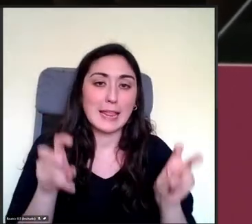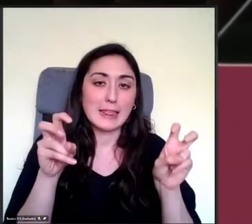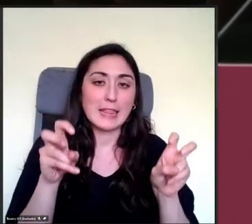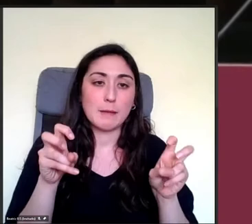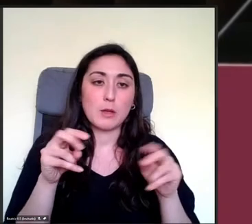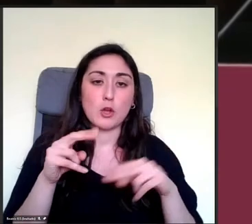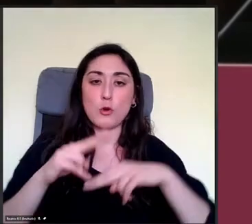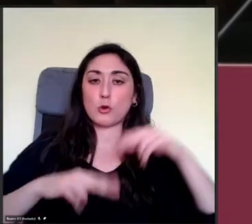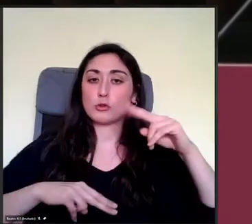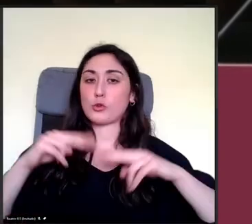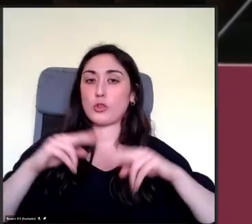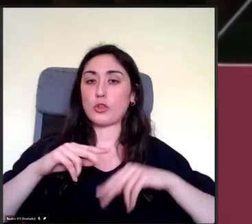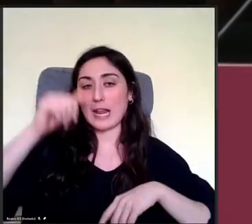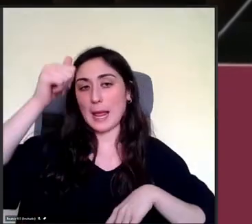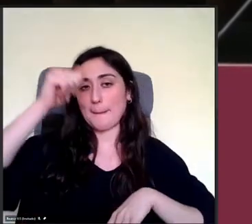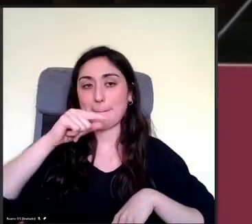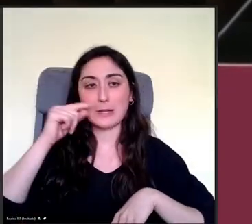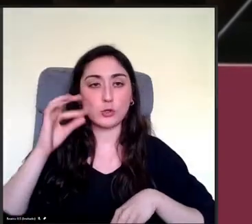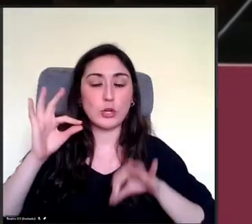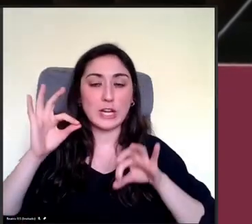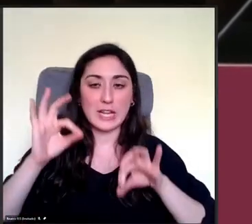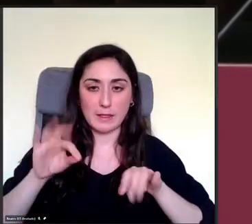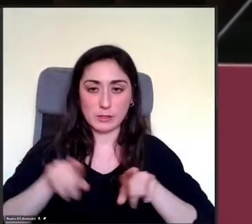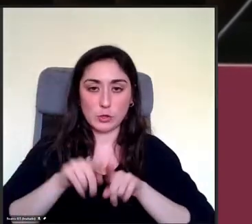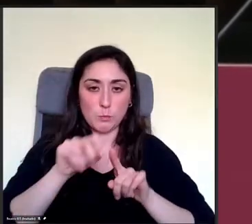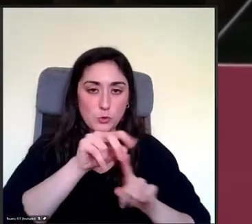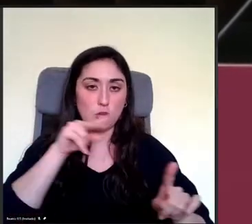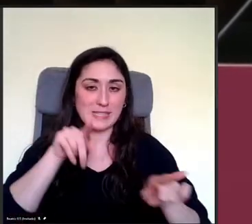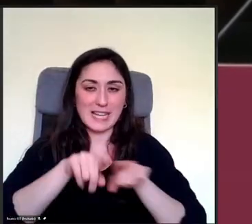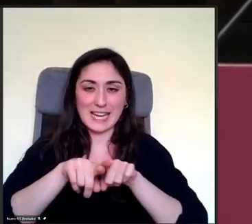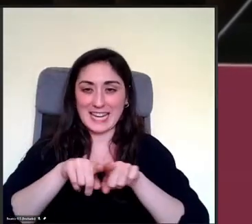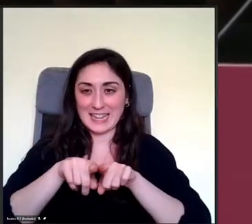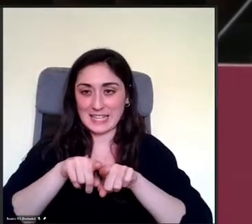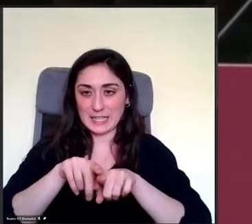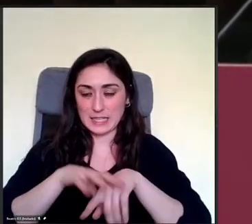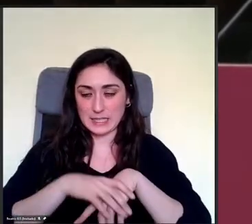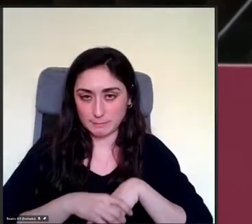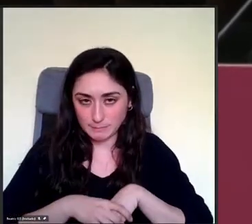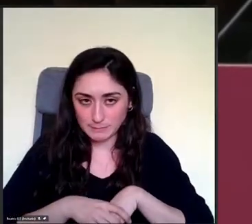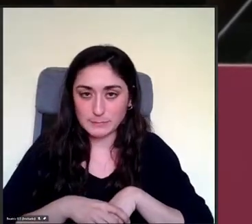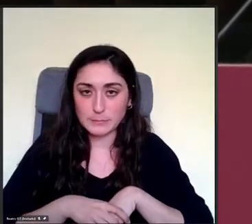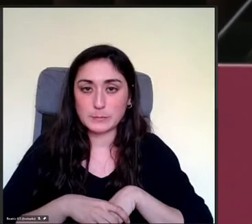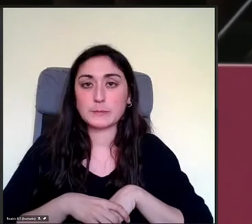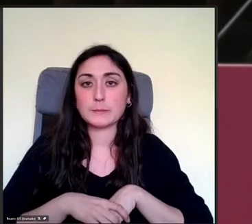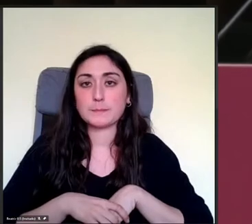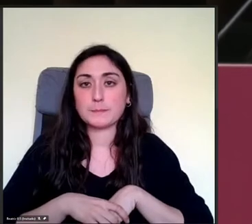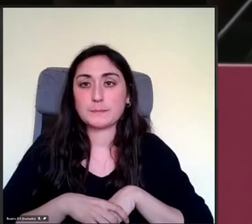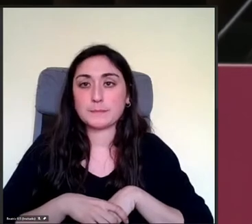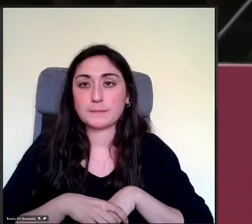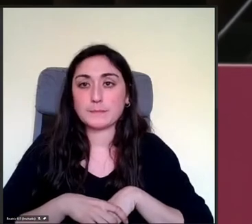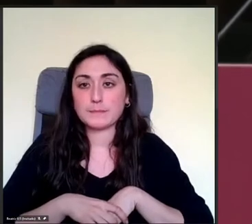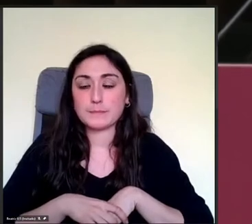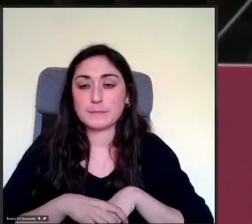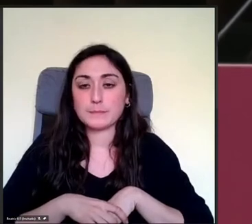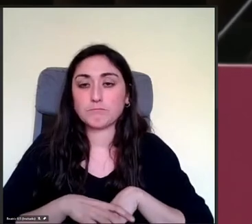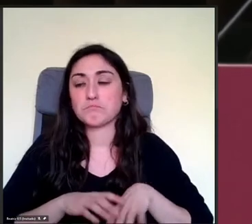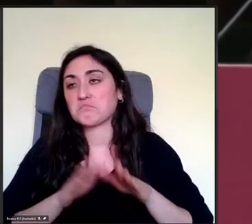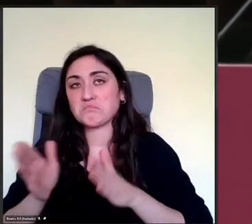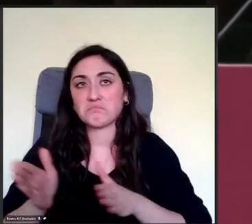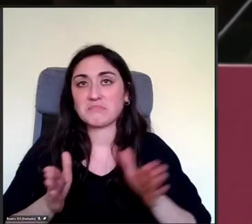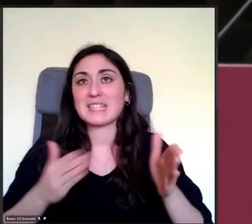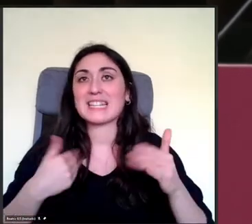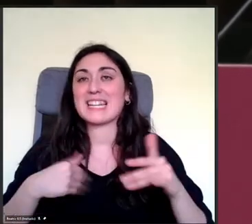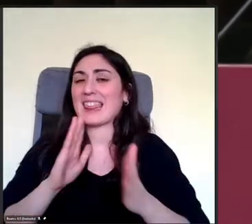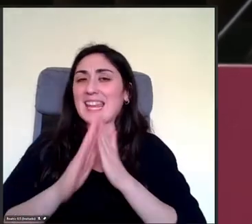des d'una perspectiva crítica. passo una mica ja a parlar directament